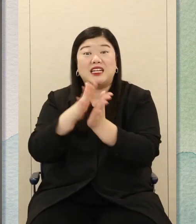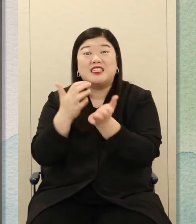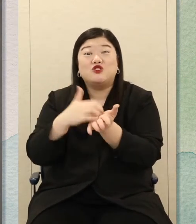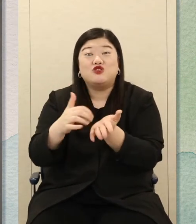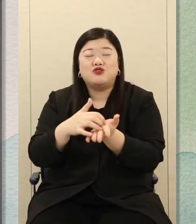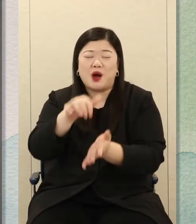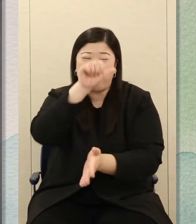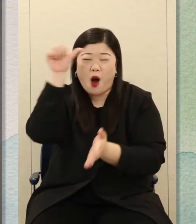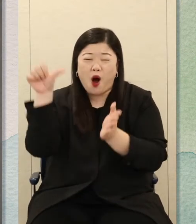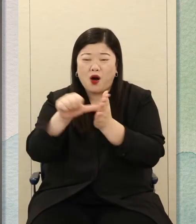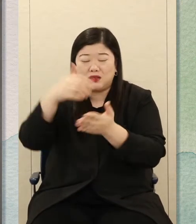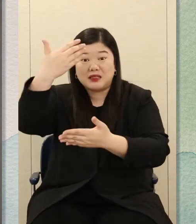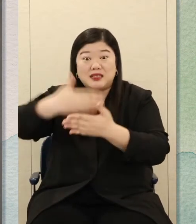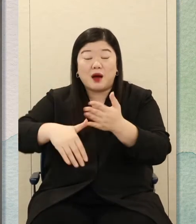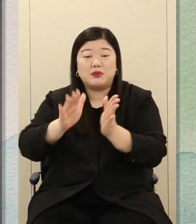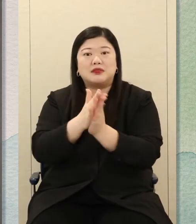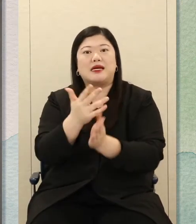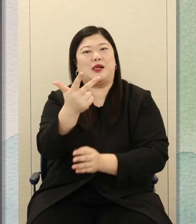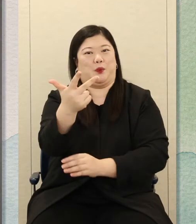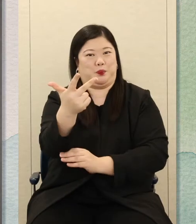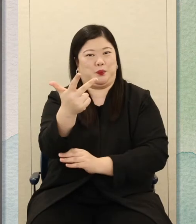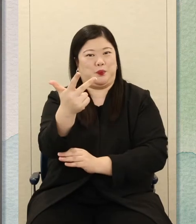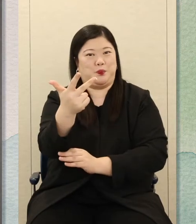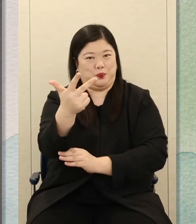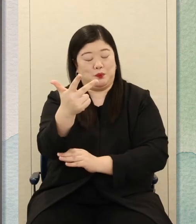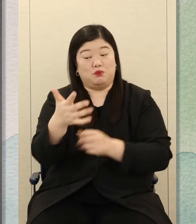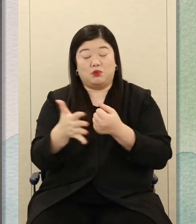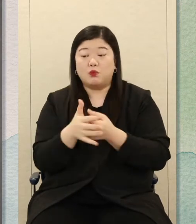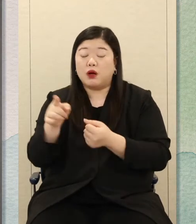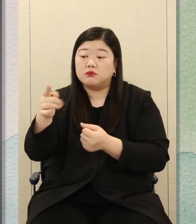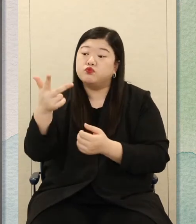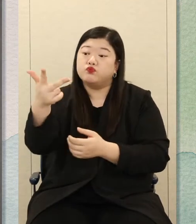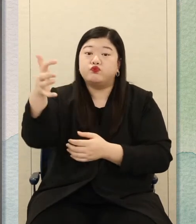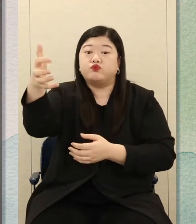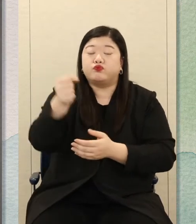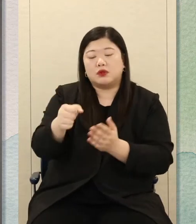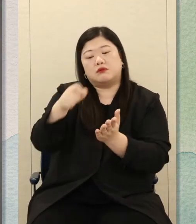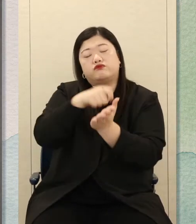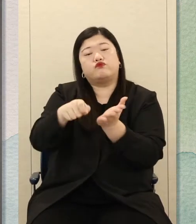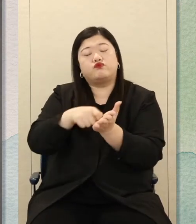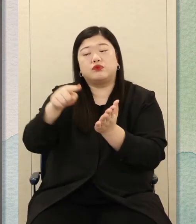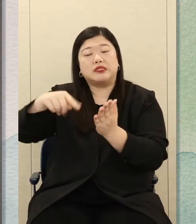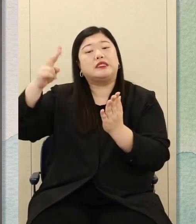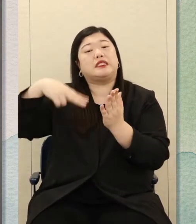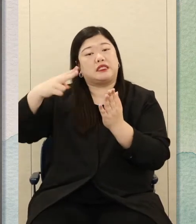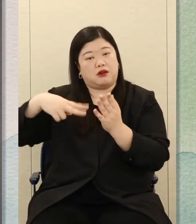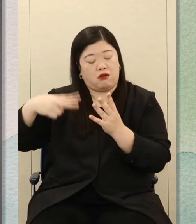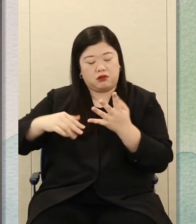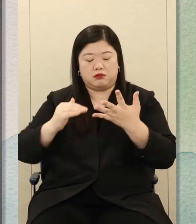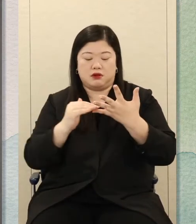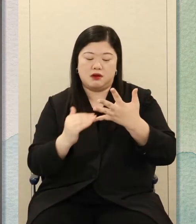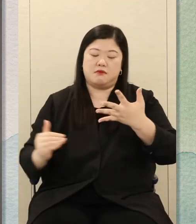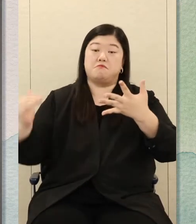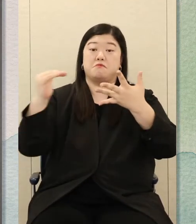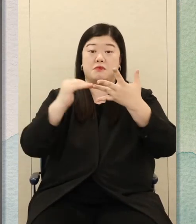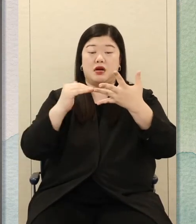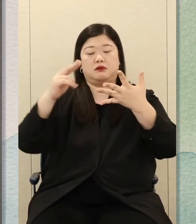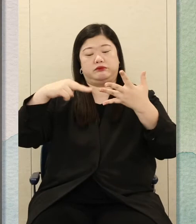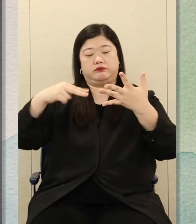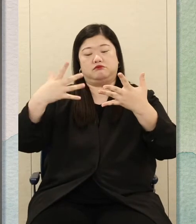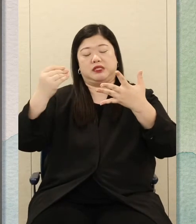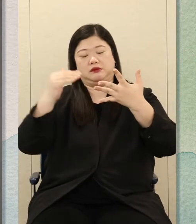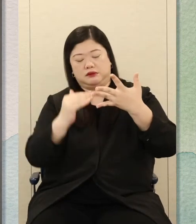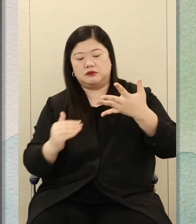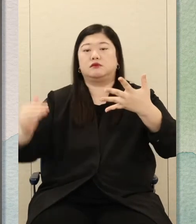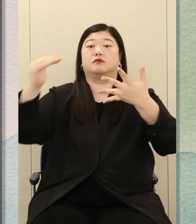다행이에요. 그래서 예, 7권밖에 없는데 7권이 다 좋아요. 예, 완전 잘 썼거든요. 그러니까 근데 제인 오스틴 소설을